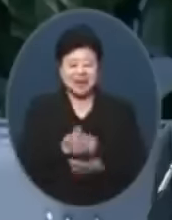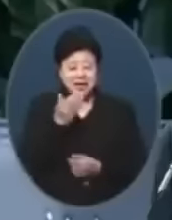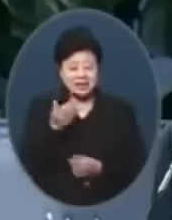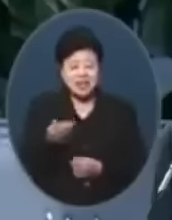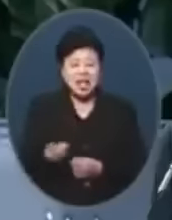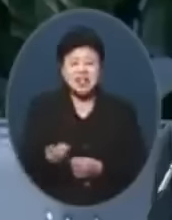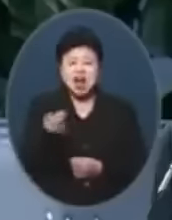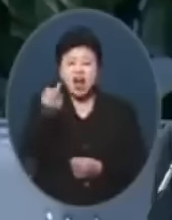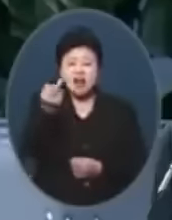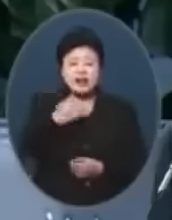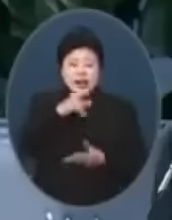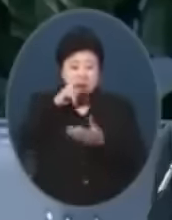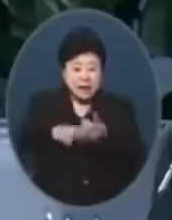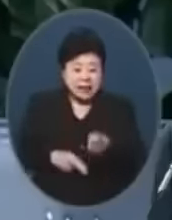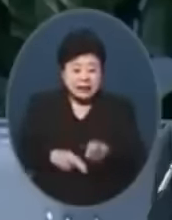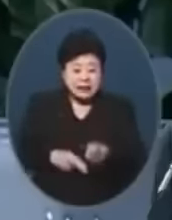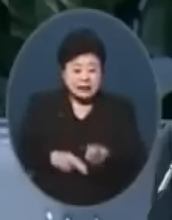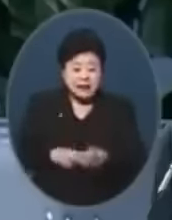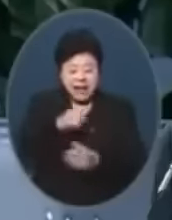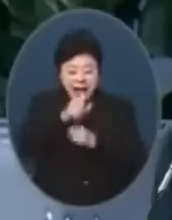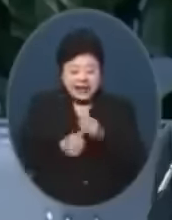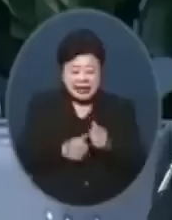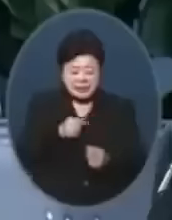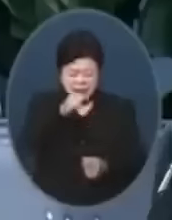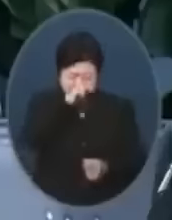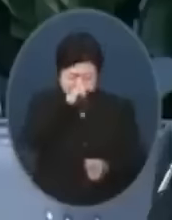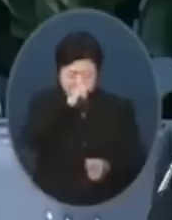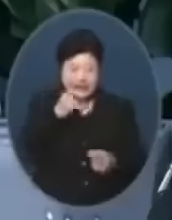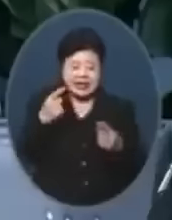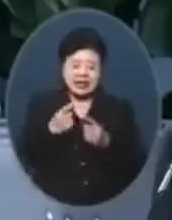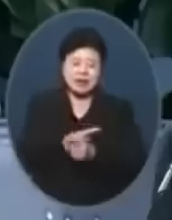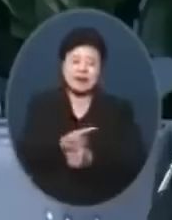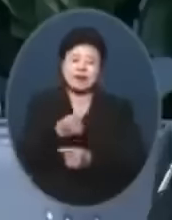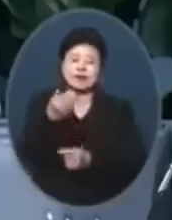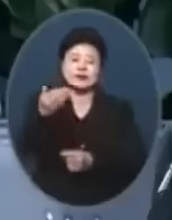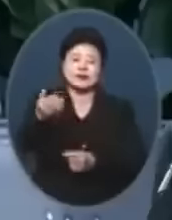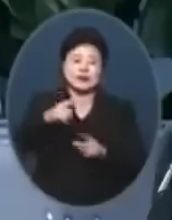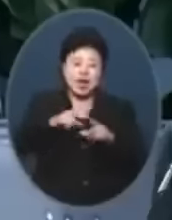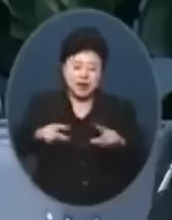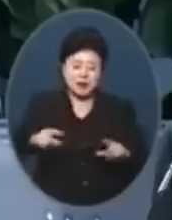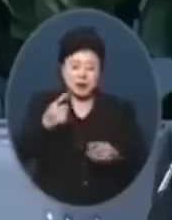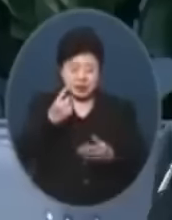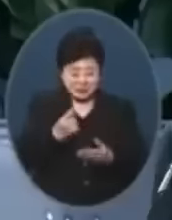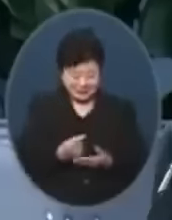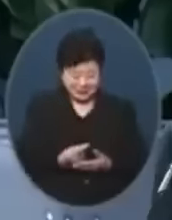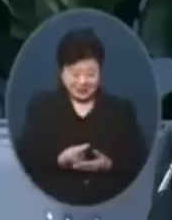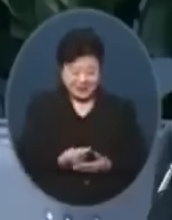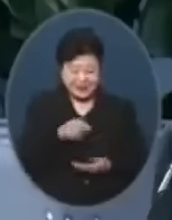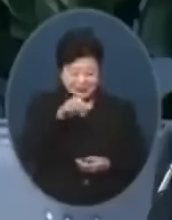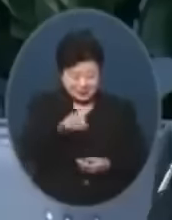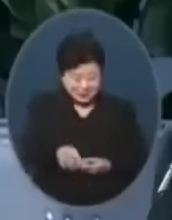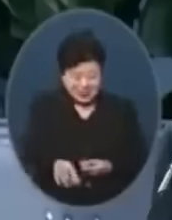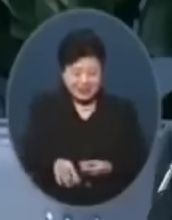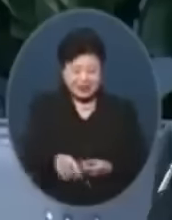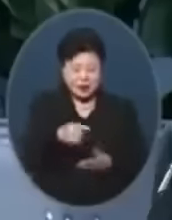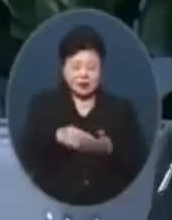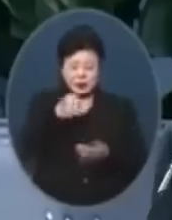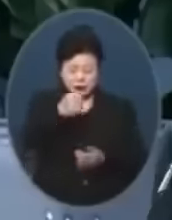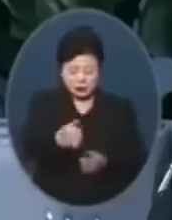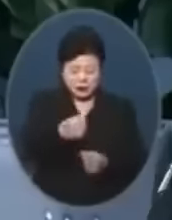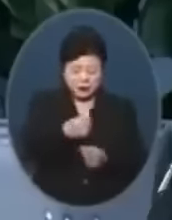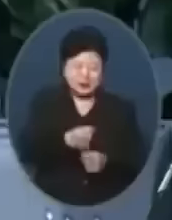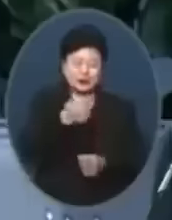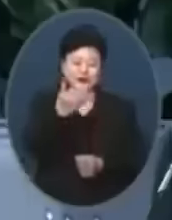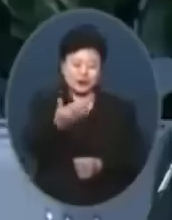당신들은 나를 팔아먹은 줄 알았지만 하나님이 그를 사용하셔서 애굽을 내려오게 하시고 여기에 총리 대신이 되게